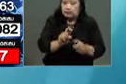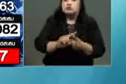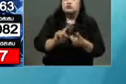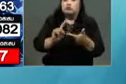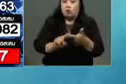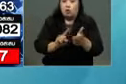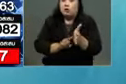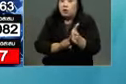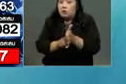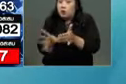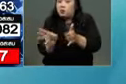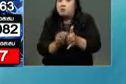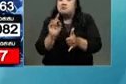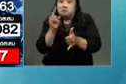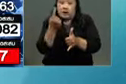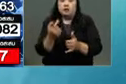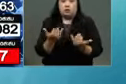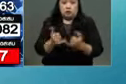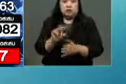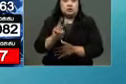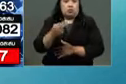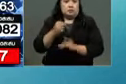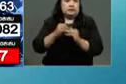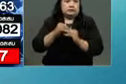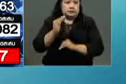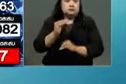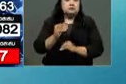เอริกาเป็นผู้ที่เป็นดับหนึ่งทั้งในเรื่องของเสียชีวิตแล้วก็รายใหม่นะครับอะไรใหม่ของเขา20,000นิดๆนะครับของต่อวันบราซิลก็มาที่หมื่นห้านะครับแล้วก็